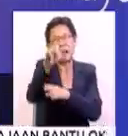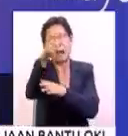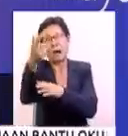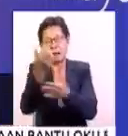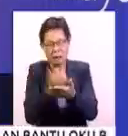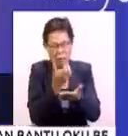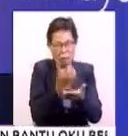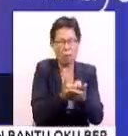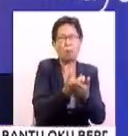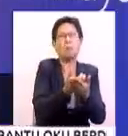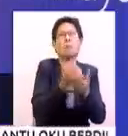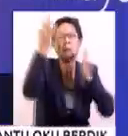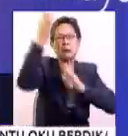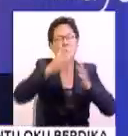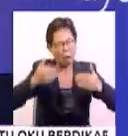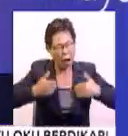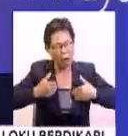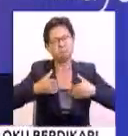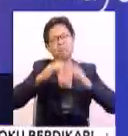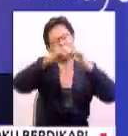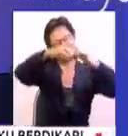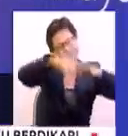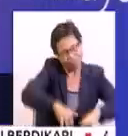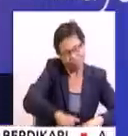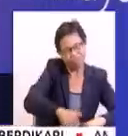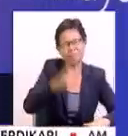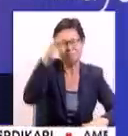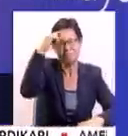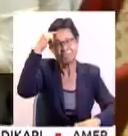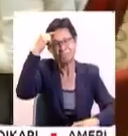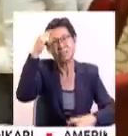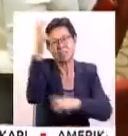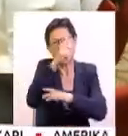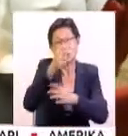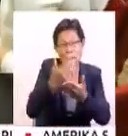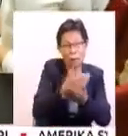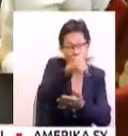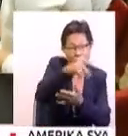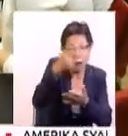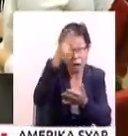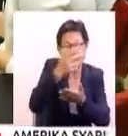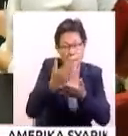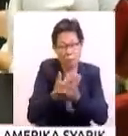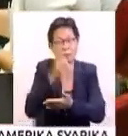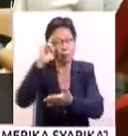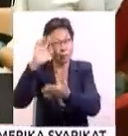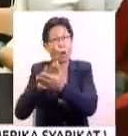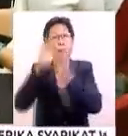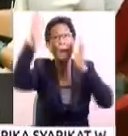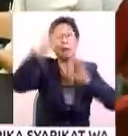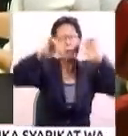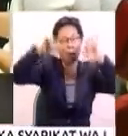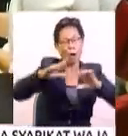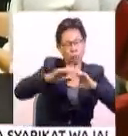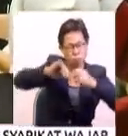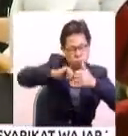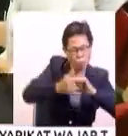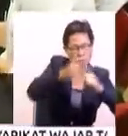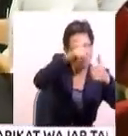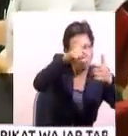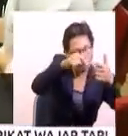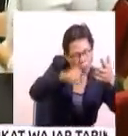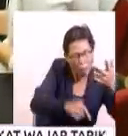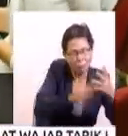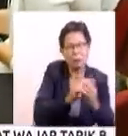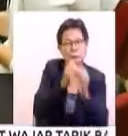ekonomi negara yang turut terjejas. Walaupun dianggap sebagai kerajaan baharu, beliau yakin negara mampu menangani pelbagai isu